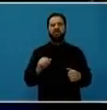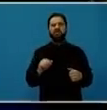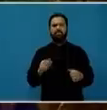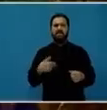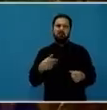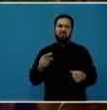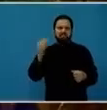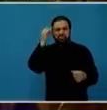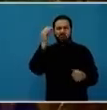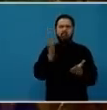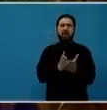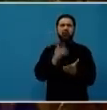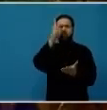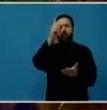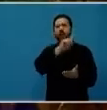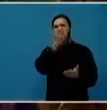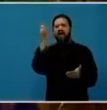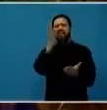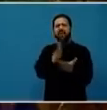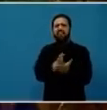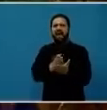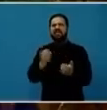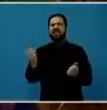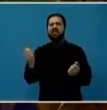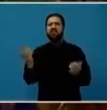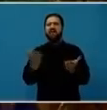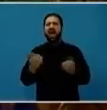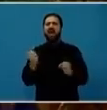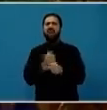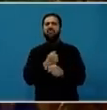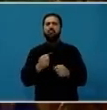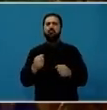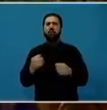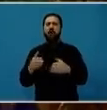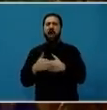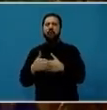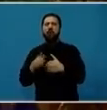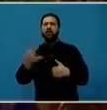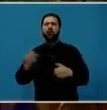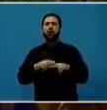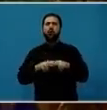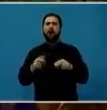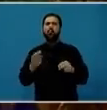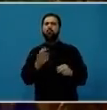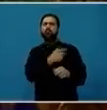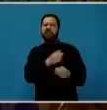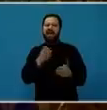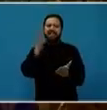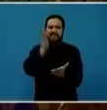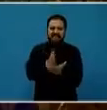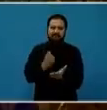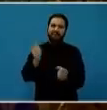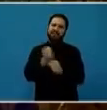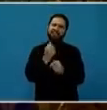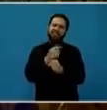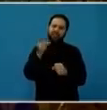o nedreptate pe care i-a cauzat-o celălalt, cum am putea să-l îndreptăm? Cum am putea noi să-l